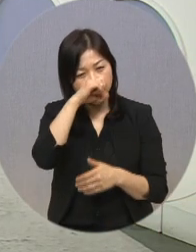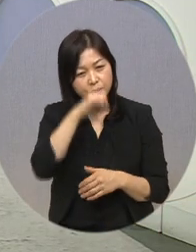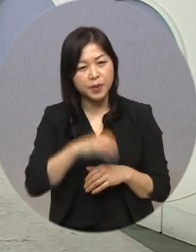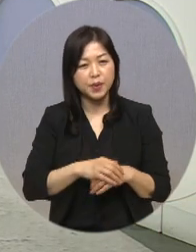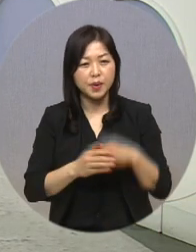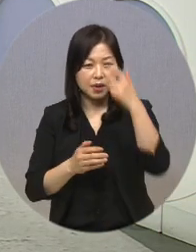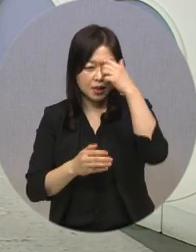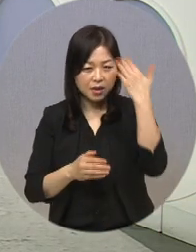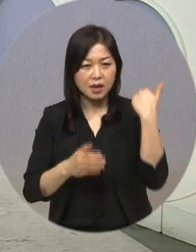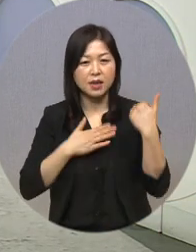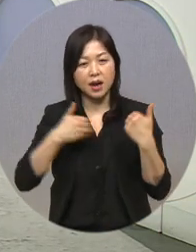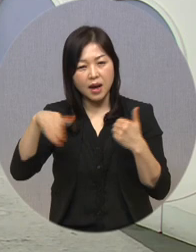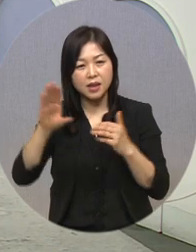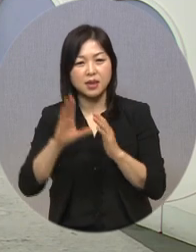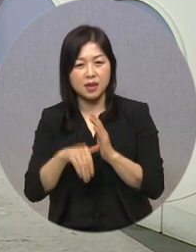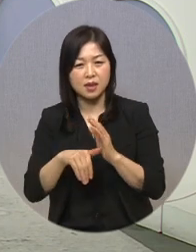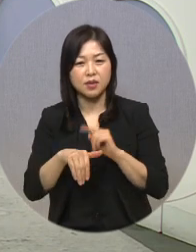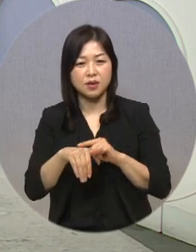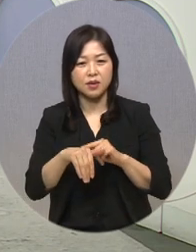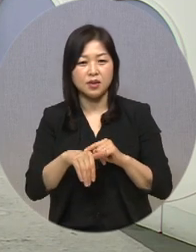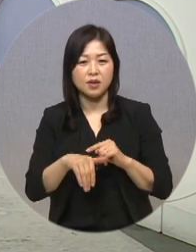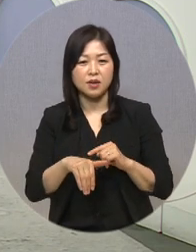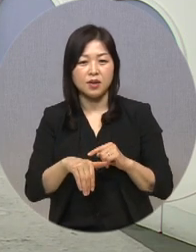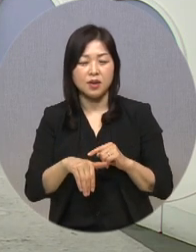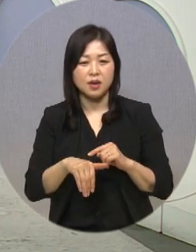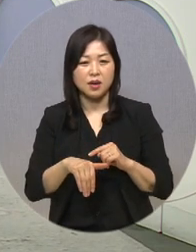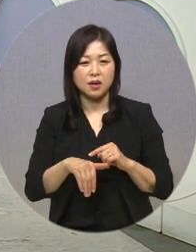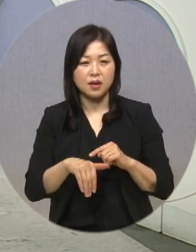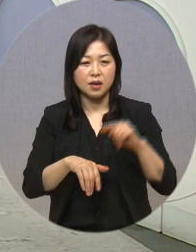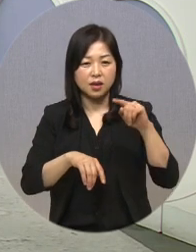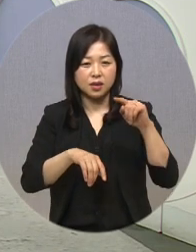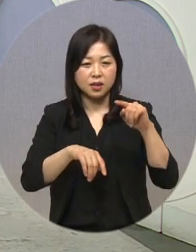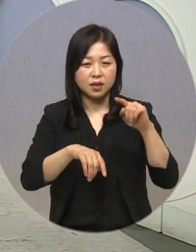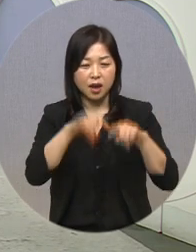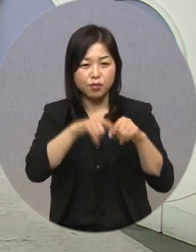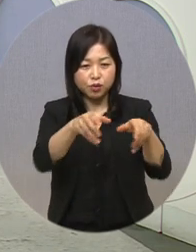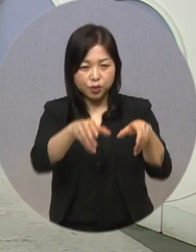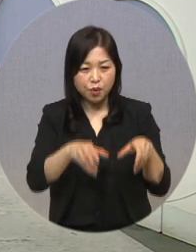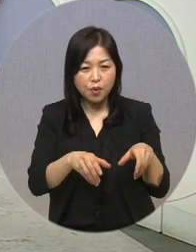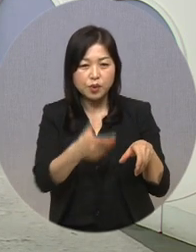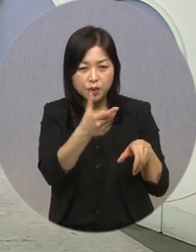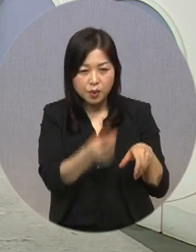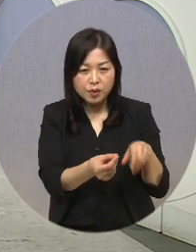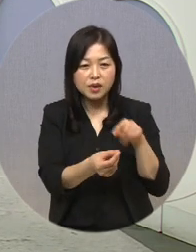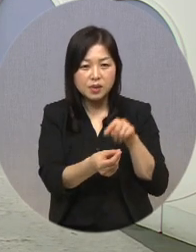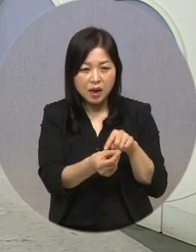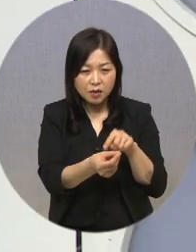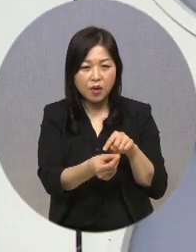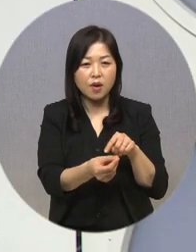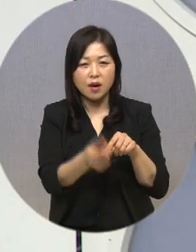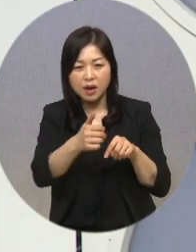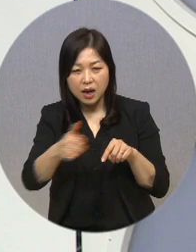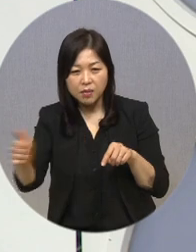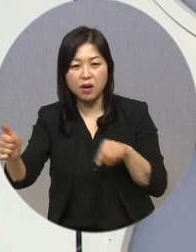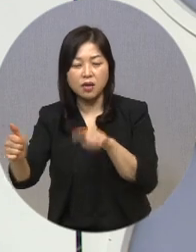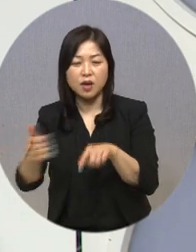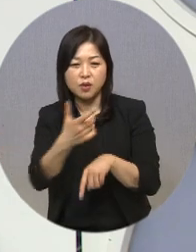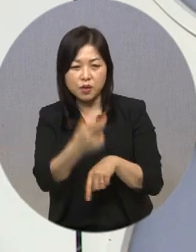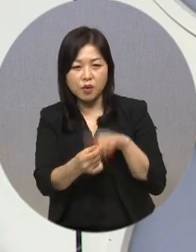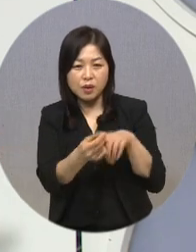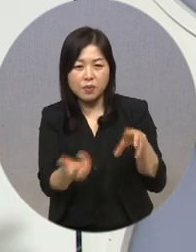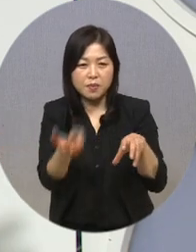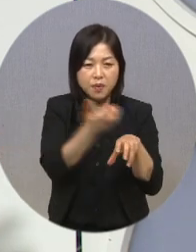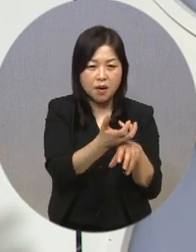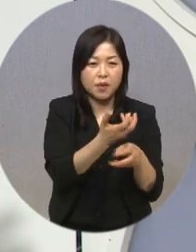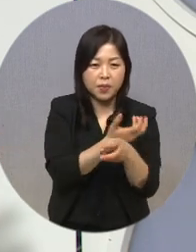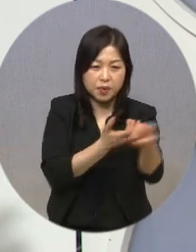옛날에 갈 때는 나무 놓고 돌아먹고 그래서 똥을 누고 나면은 마차가 와서 싣고 가고 여긴